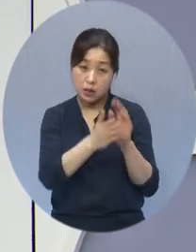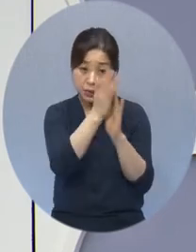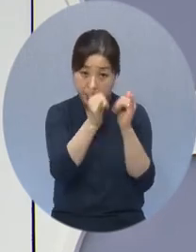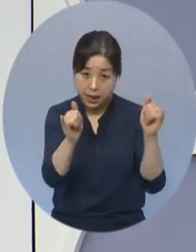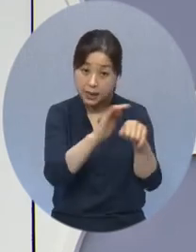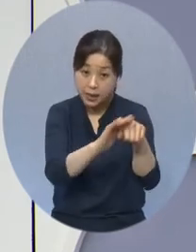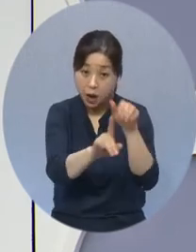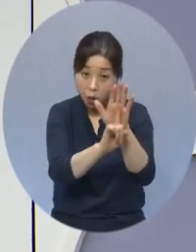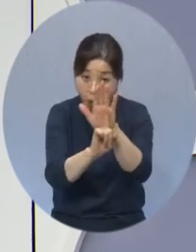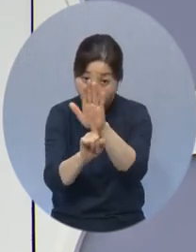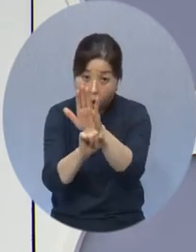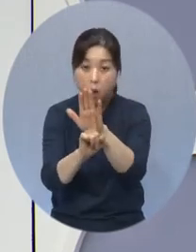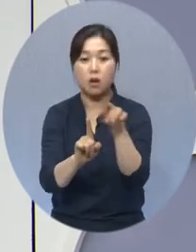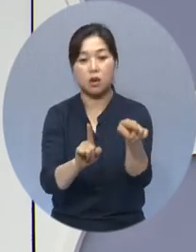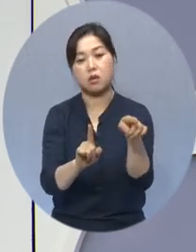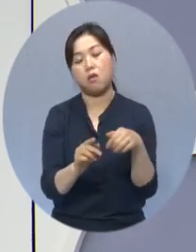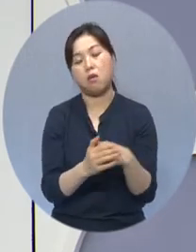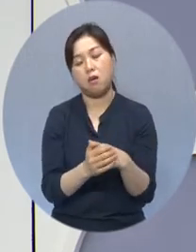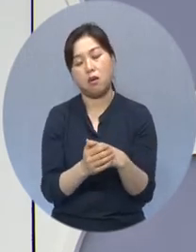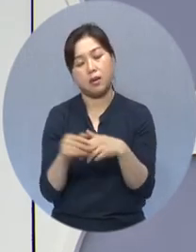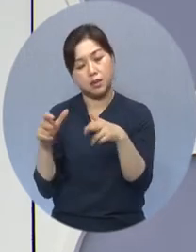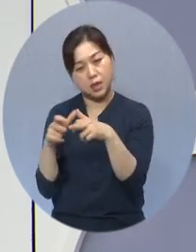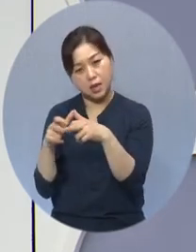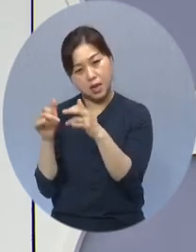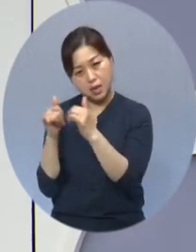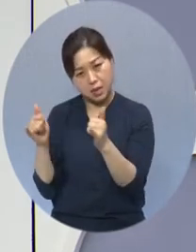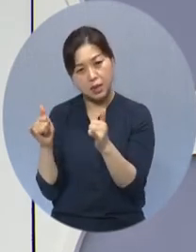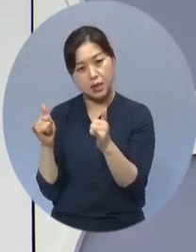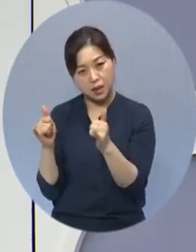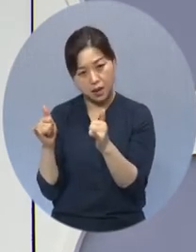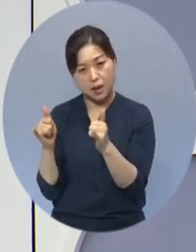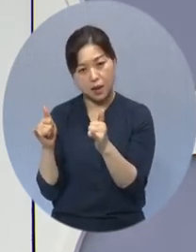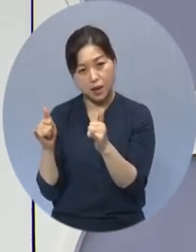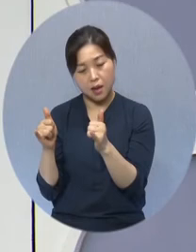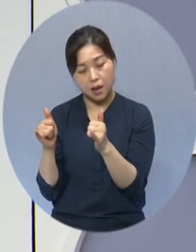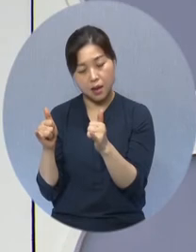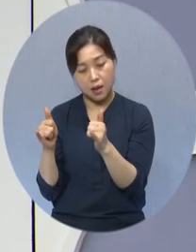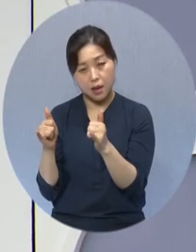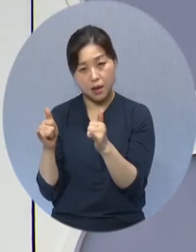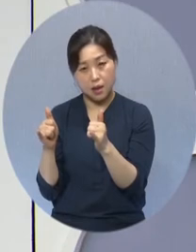홍보해서 우리 뭐 그런